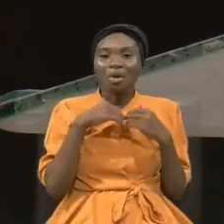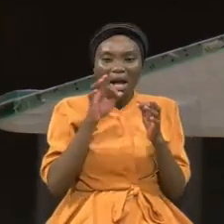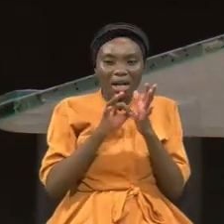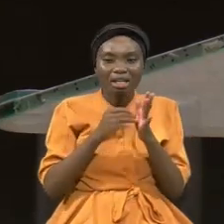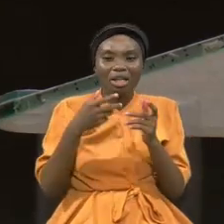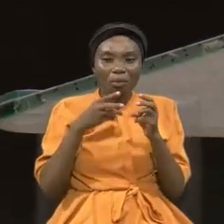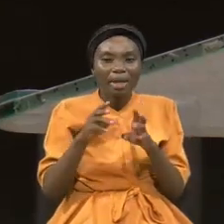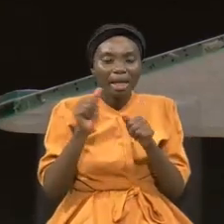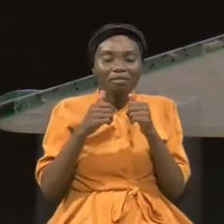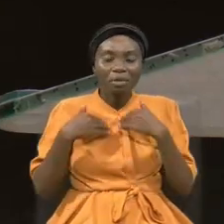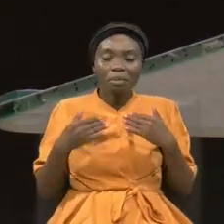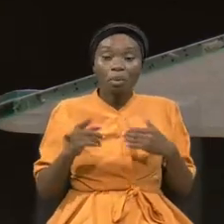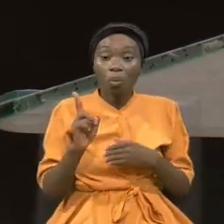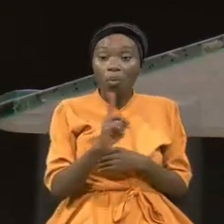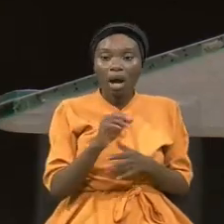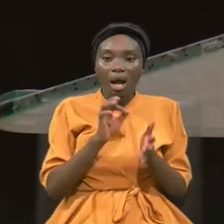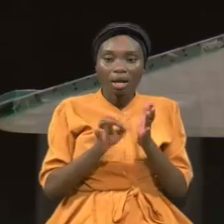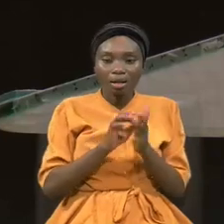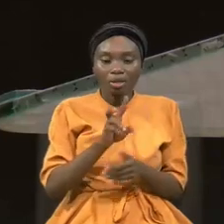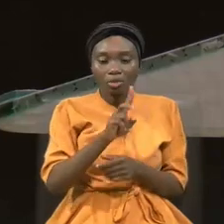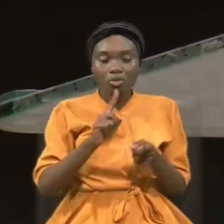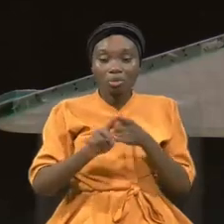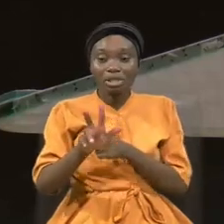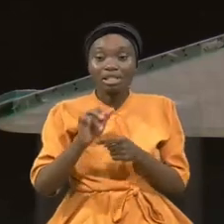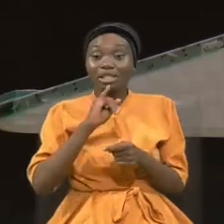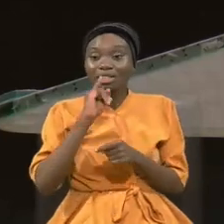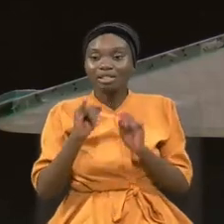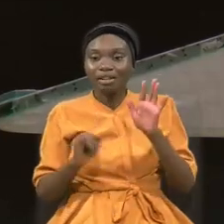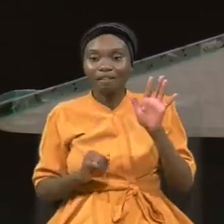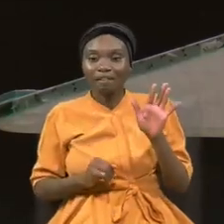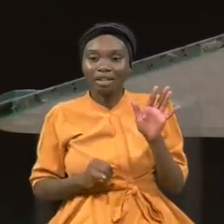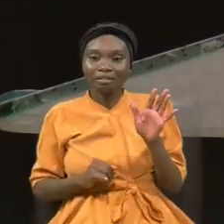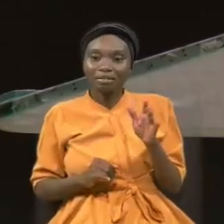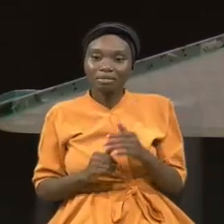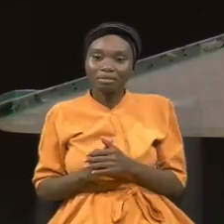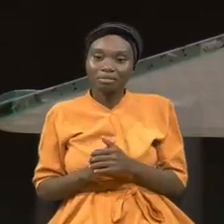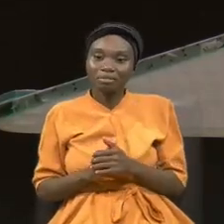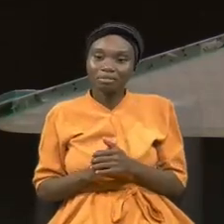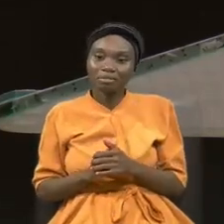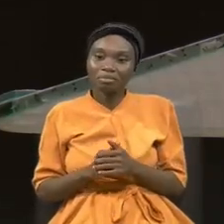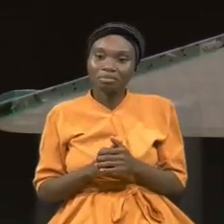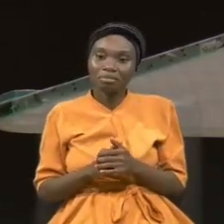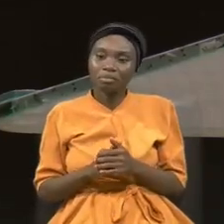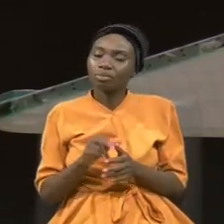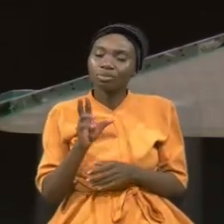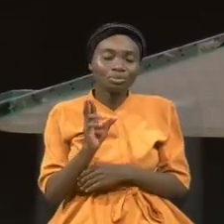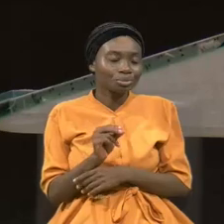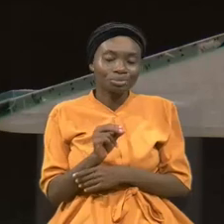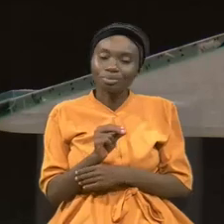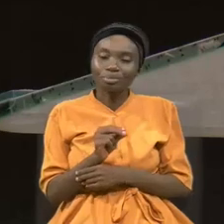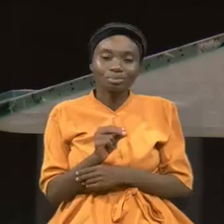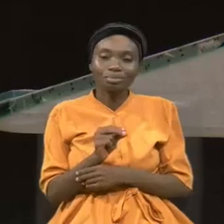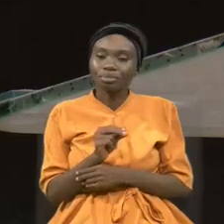comme tout le monde. Donc, 2 plus 3, et puis tu donnes un nombre